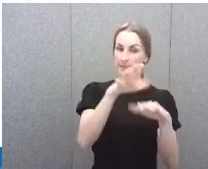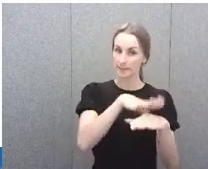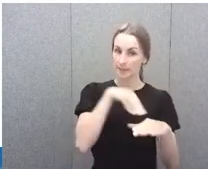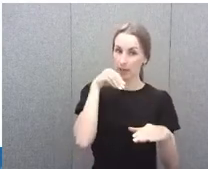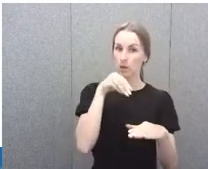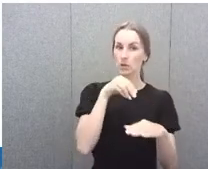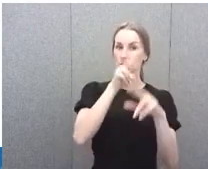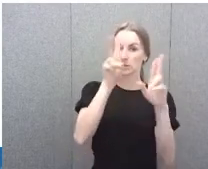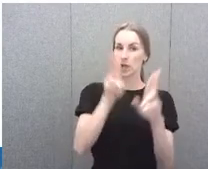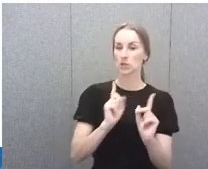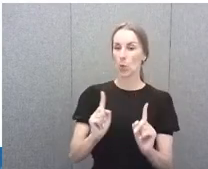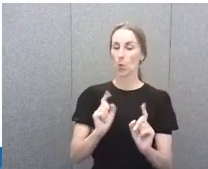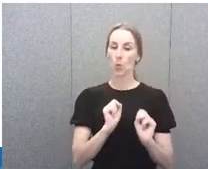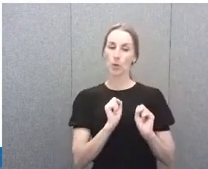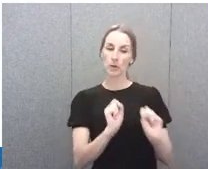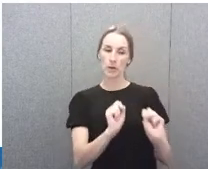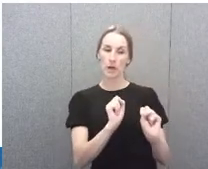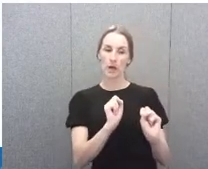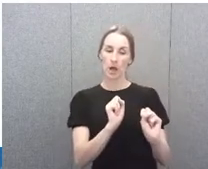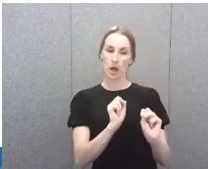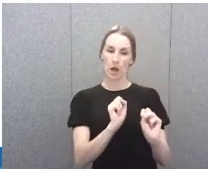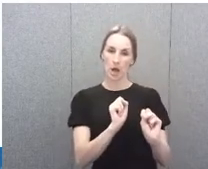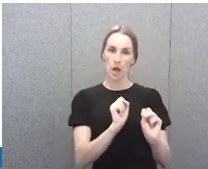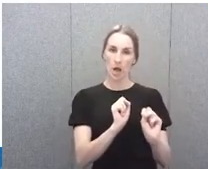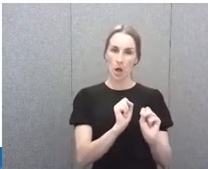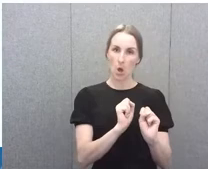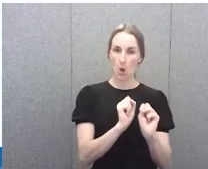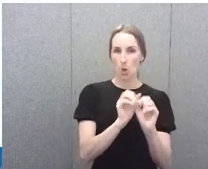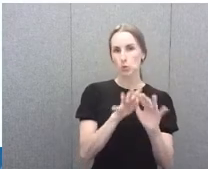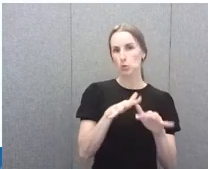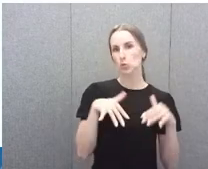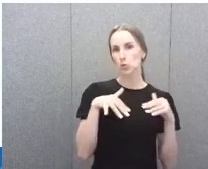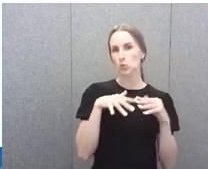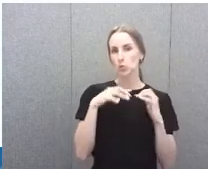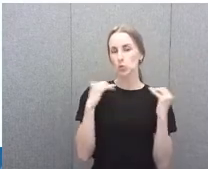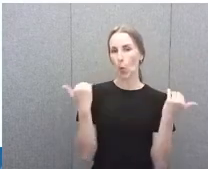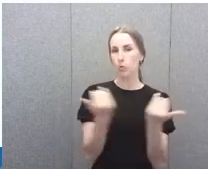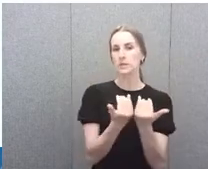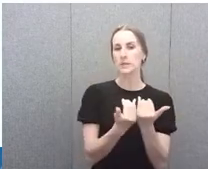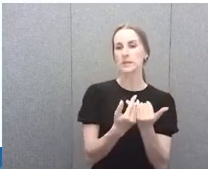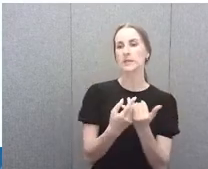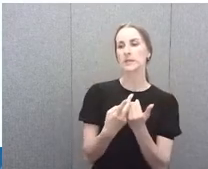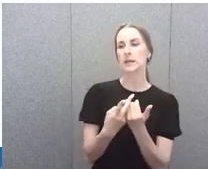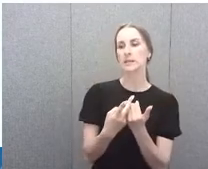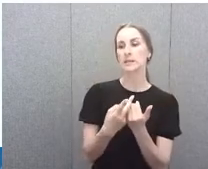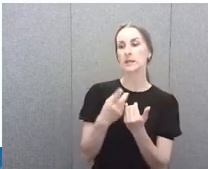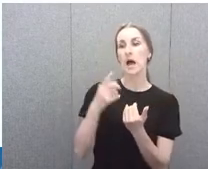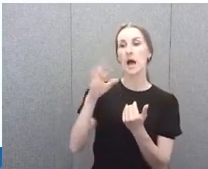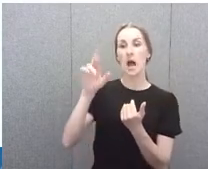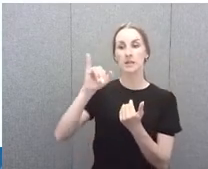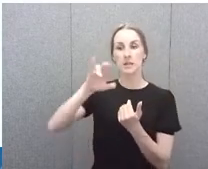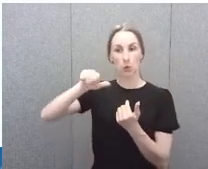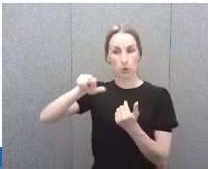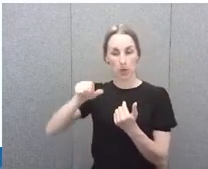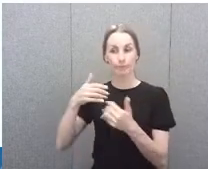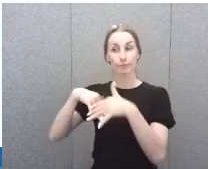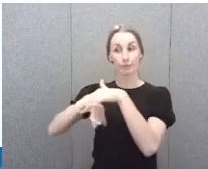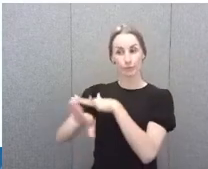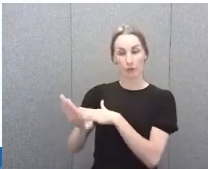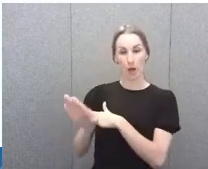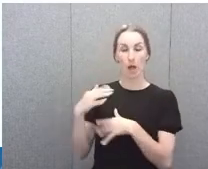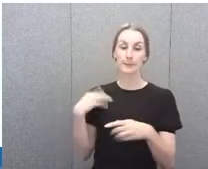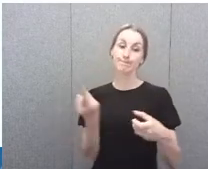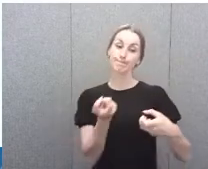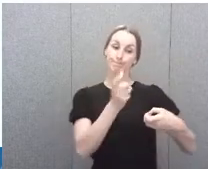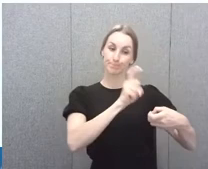я горда тем, что я работаю в Сейме, в парламенте, в Комитете по безопасности. И когда